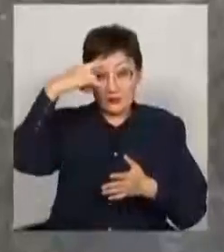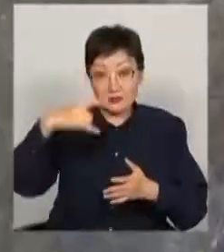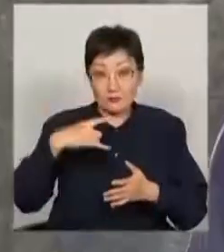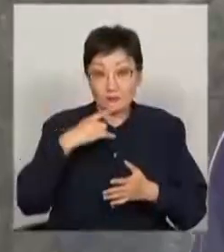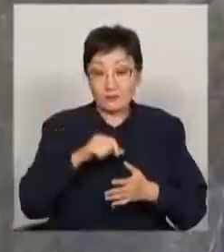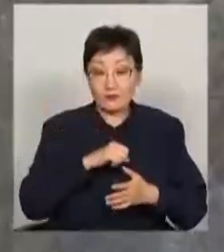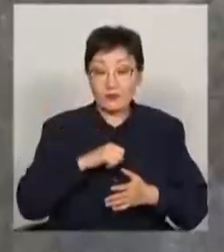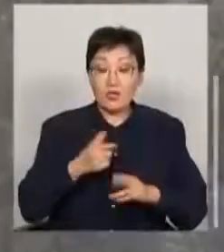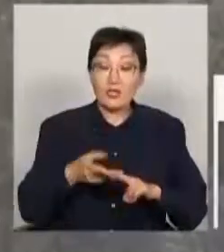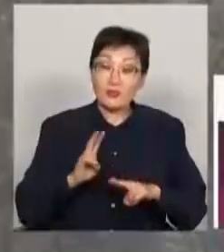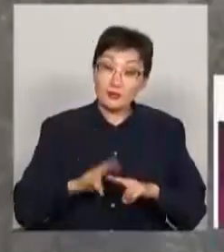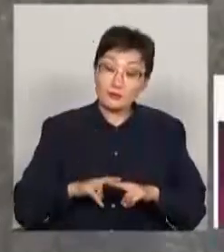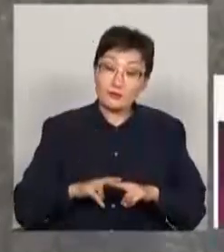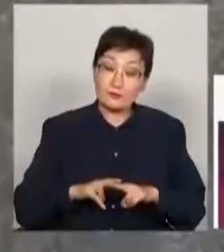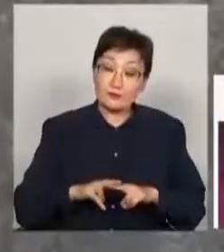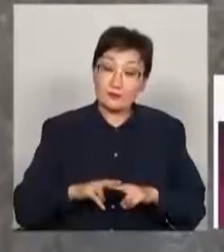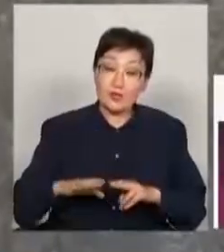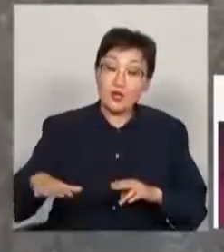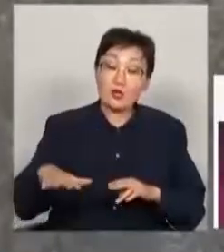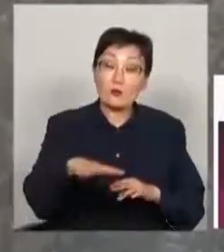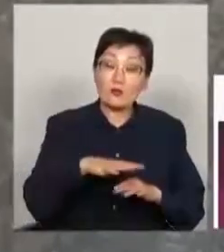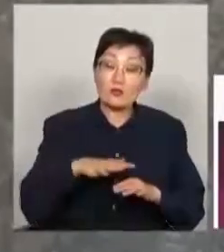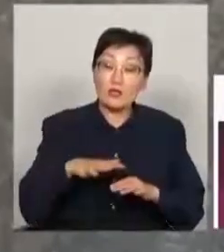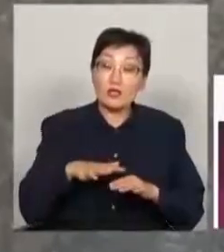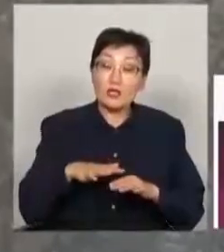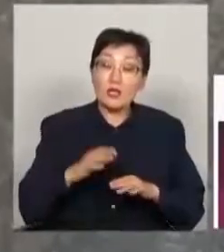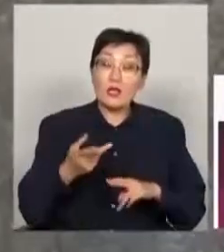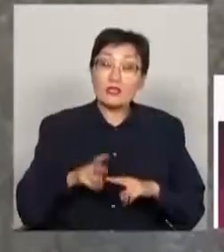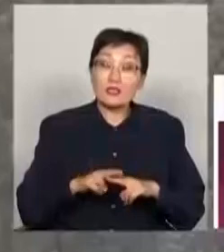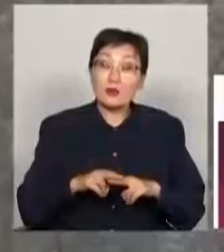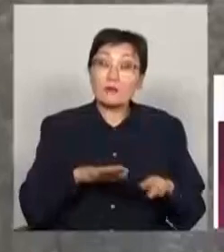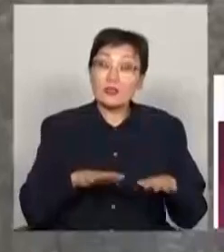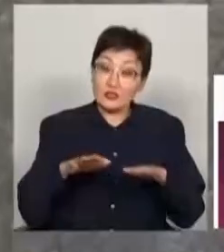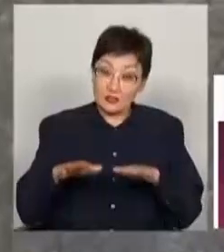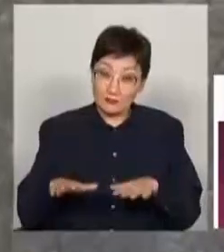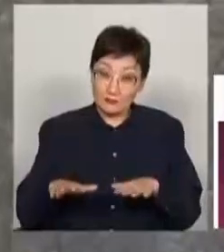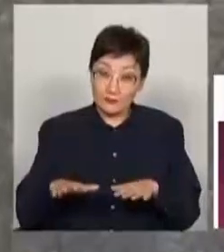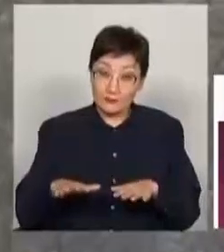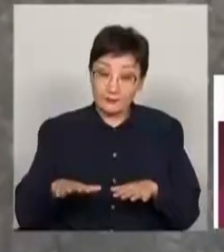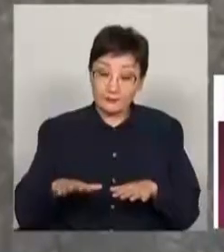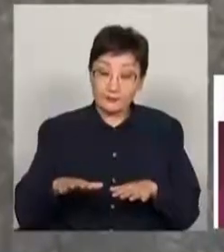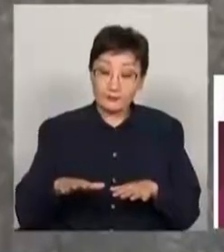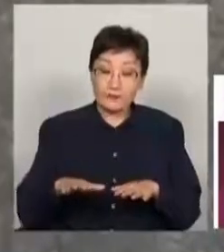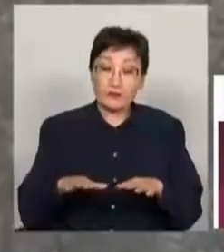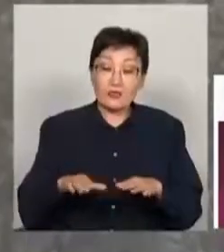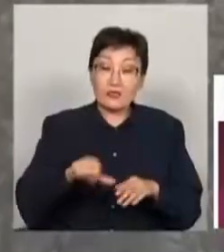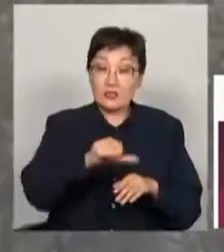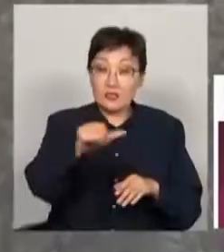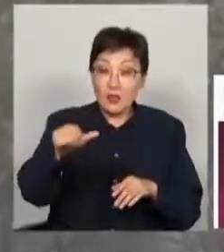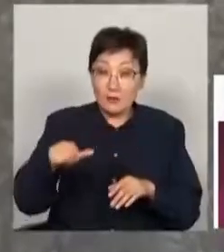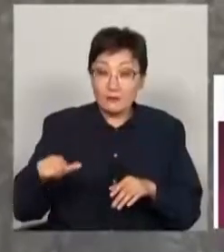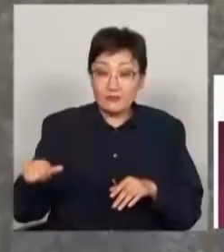этот регион и конкретно вот эта локация на берегу